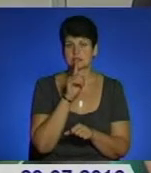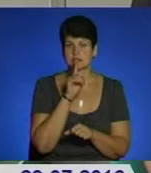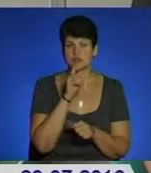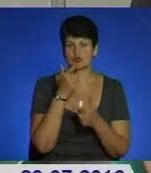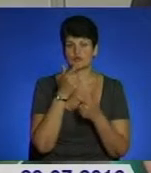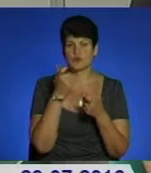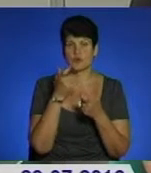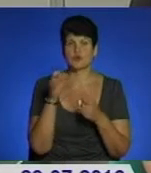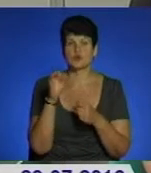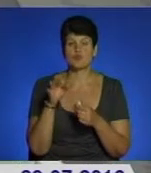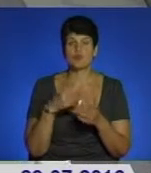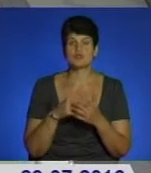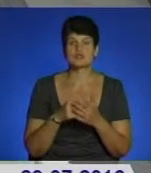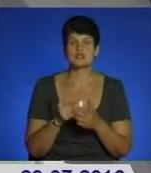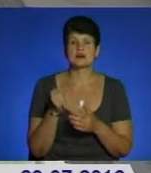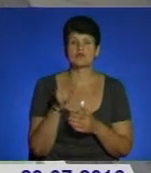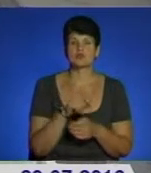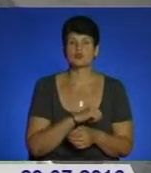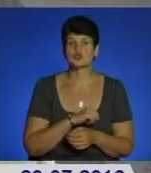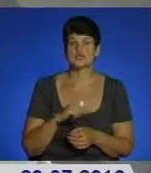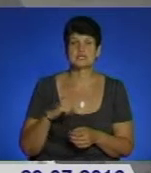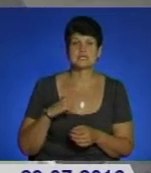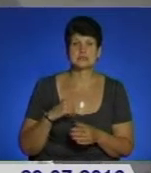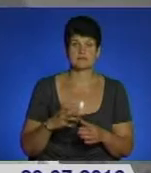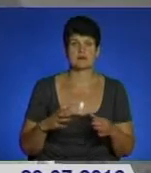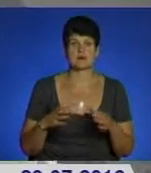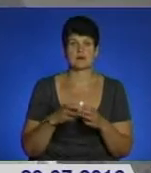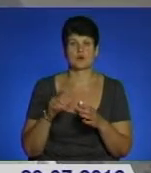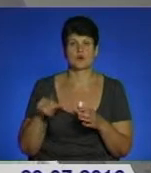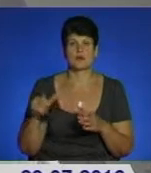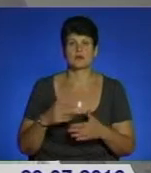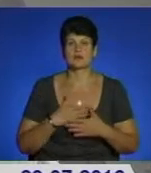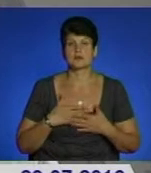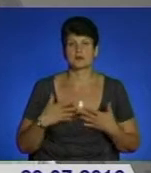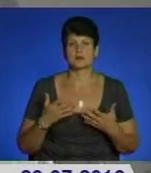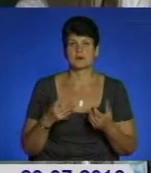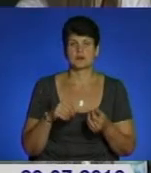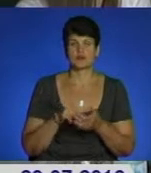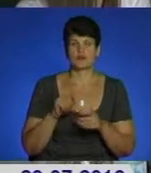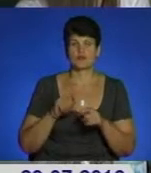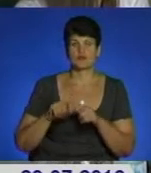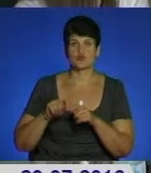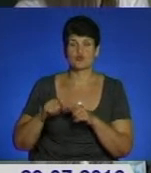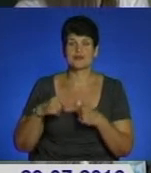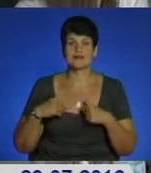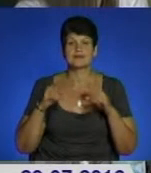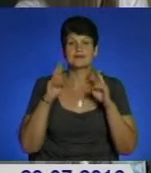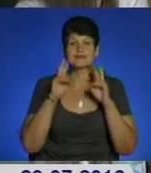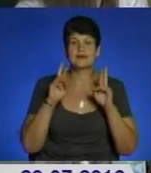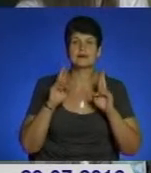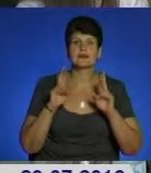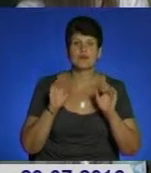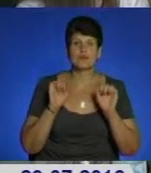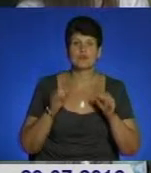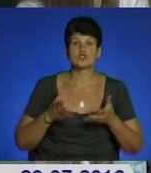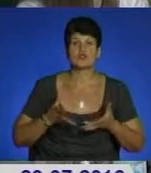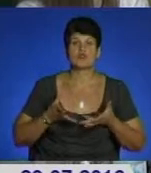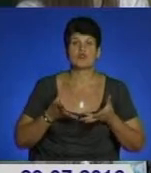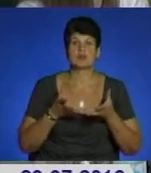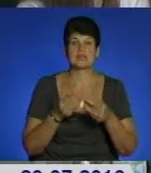про бюджет, а в тому, що сама громада не прагне брати участь у контролі і не знає, яким чином може вплинути